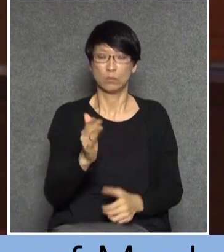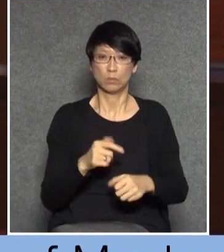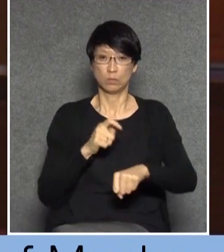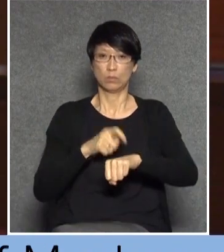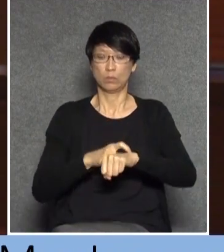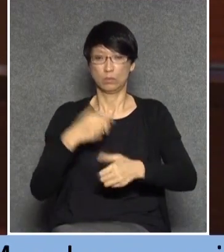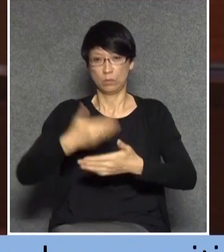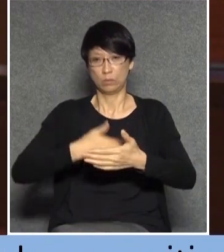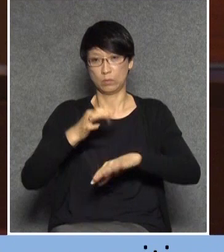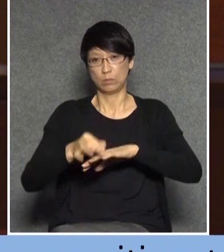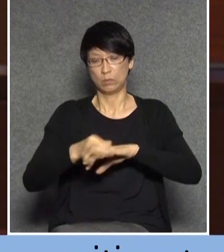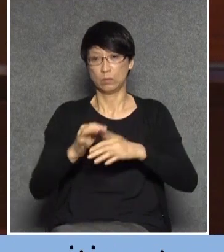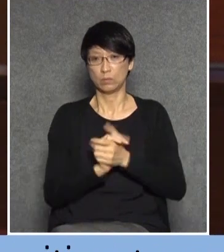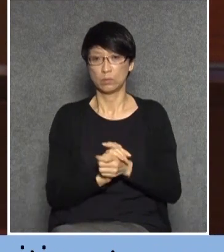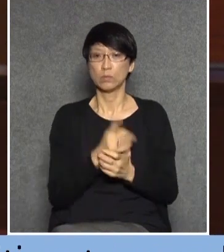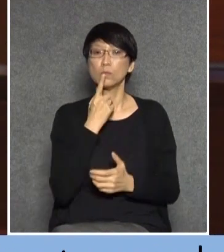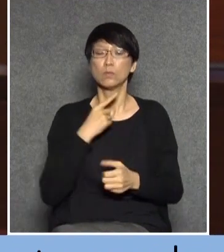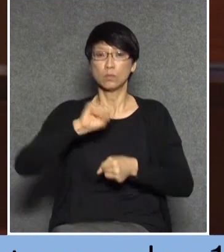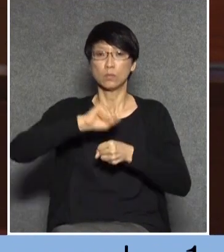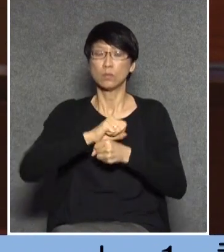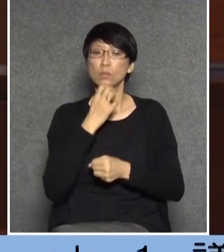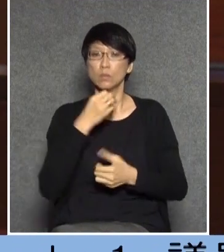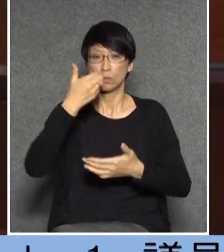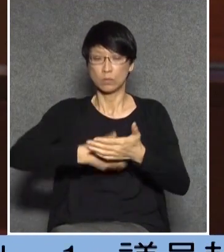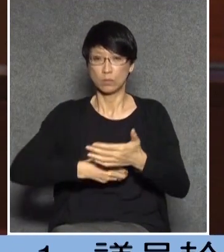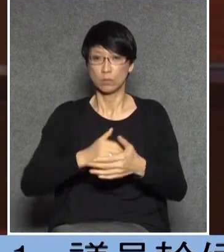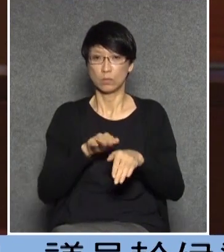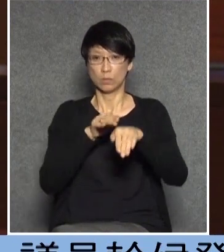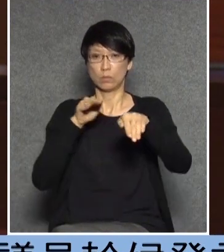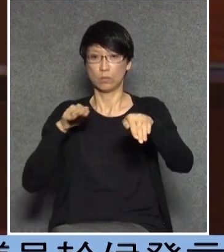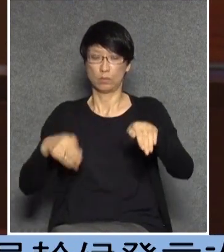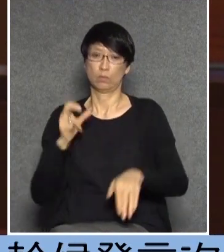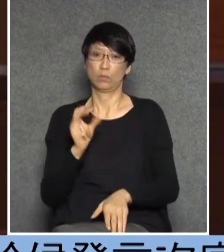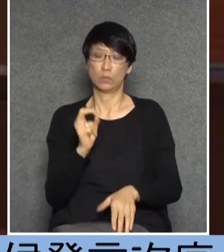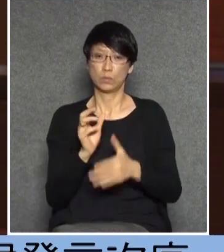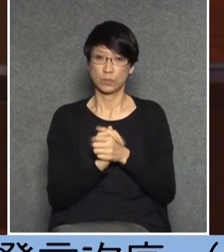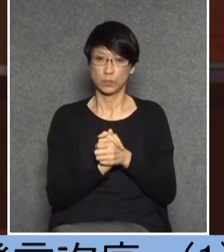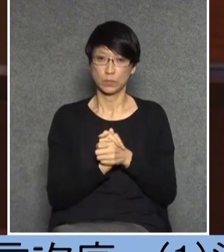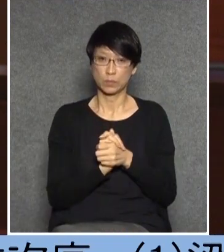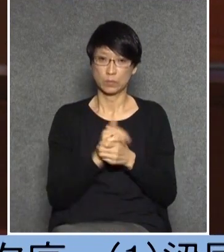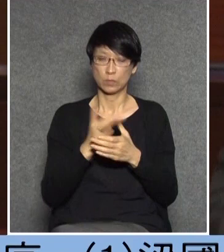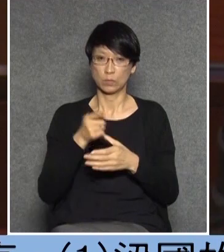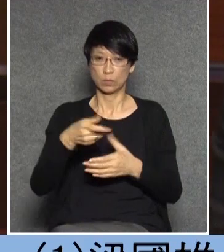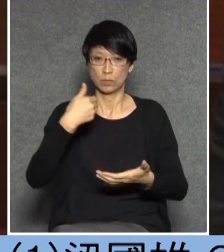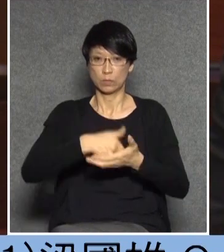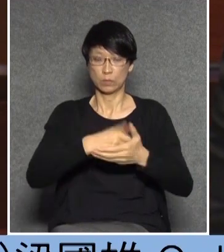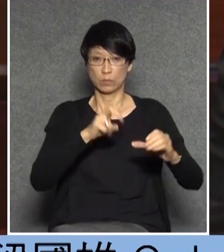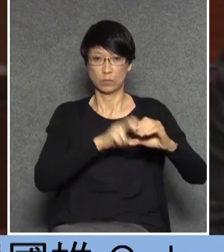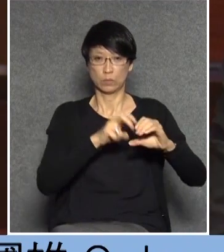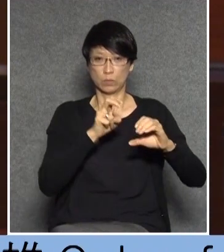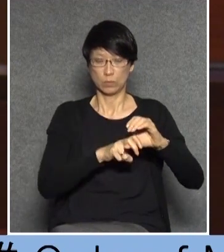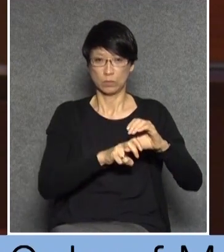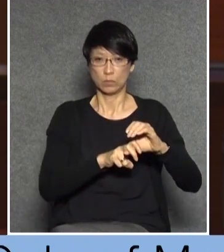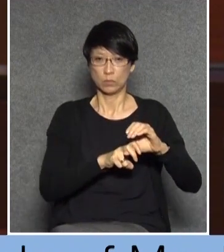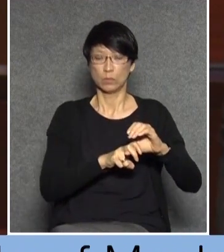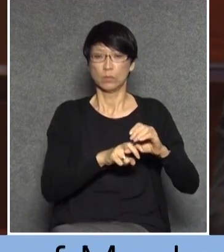根本係冇辦法減輕紅隧嘅擠塞，係咪？你就係因為要買西隧怕，係咪？就提